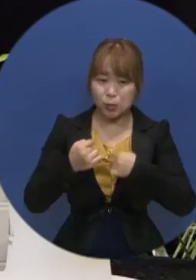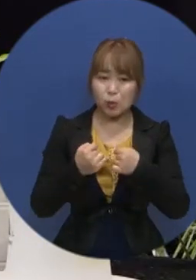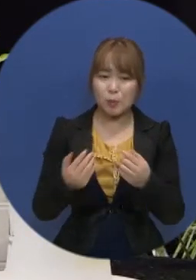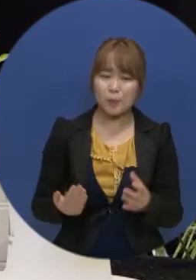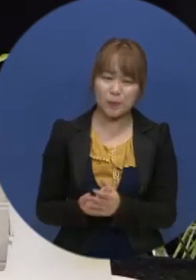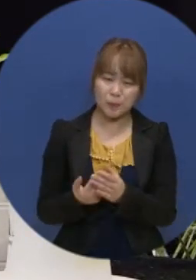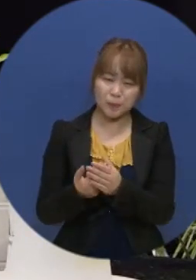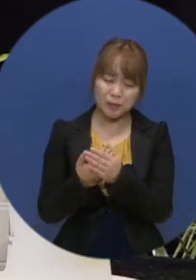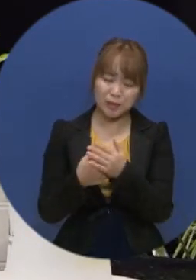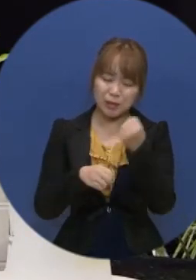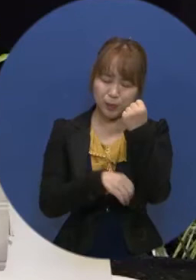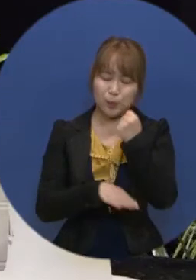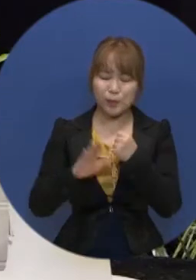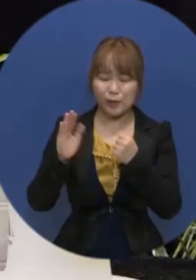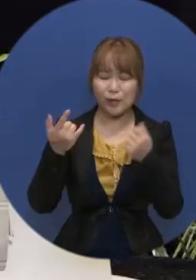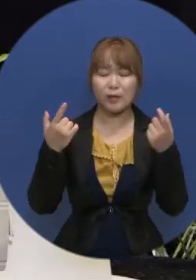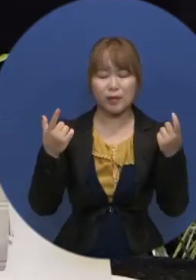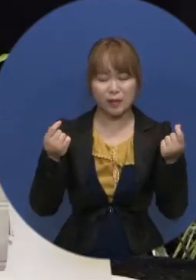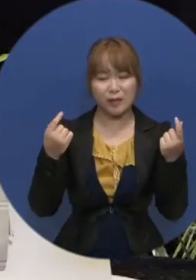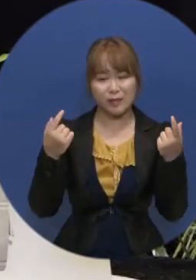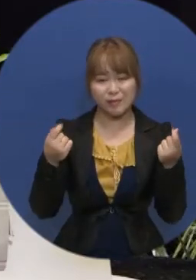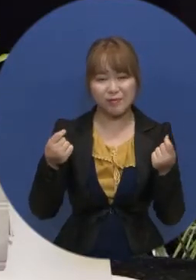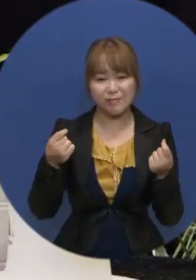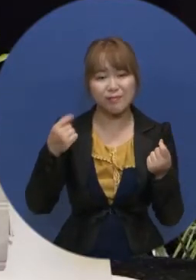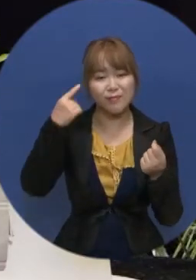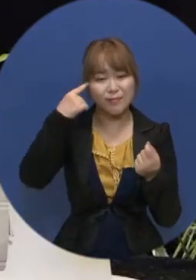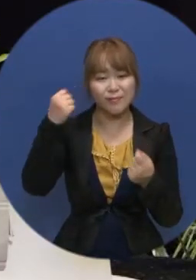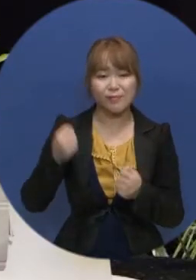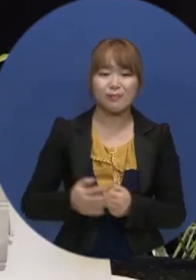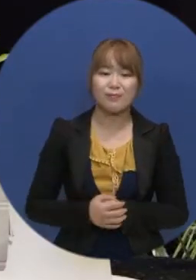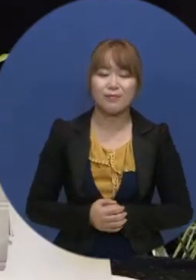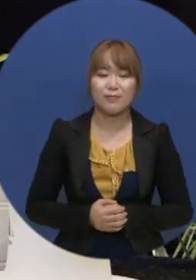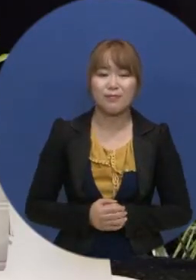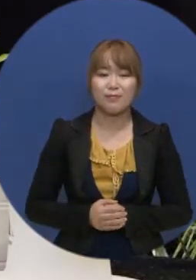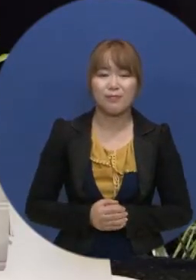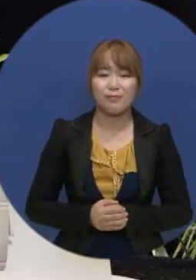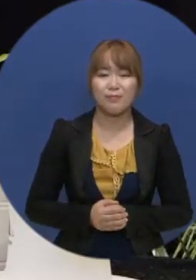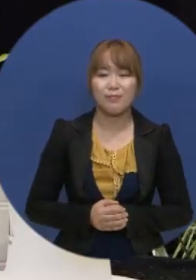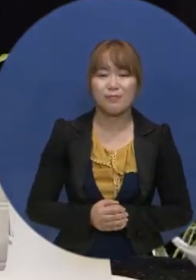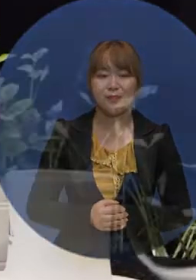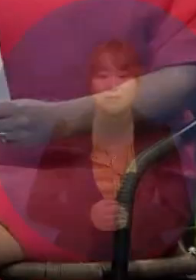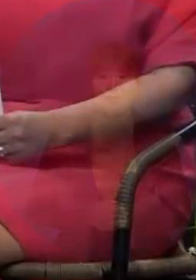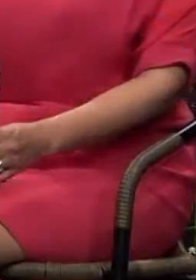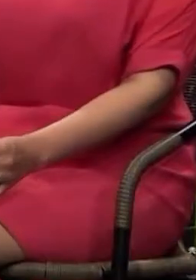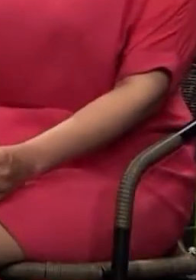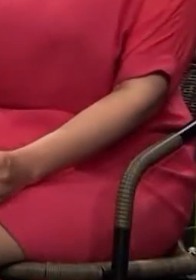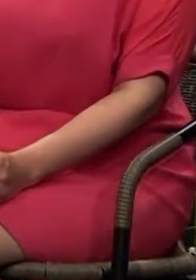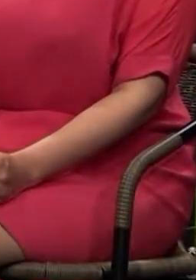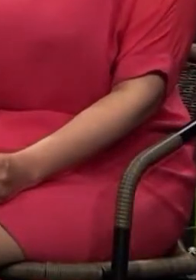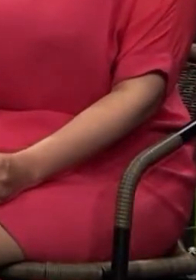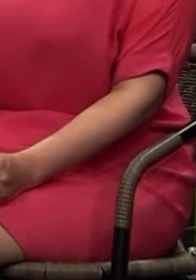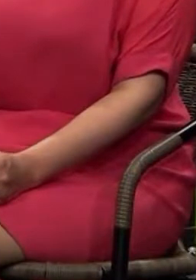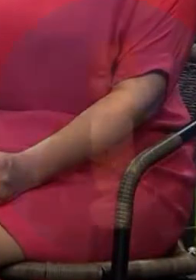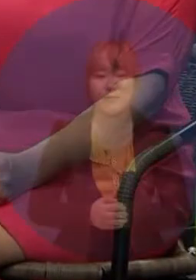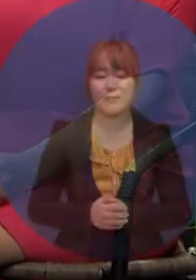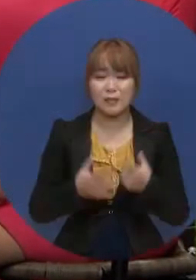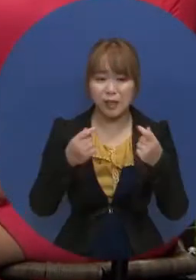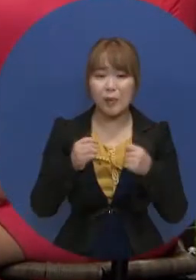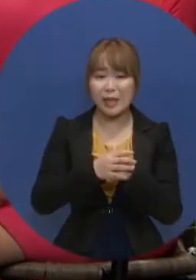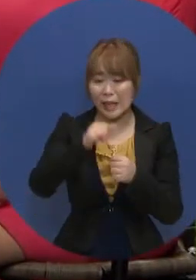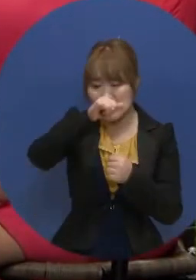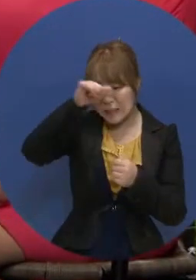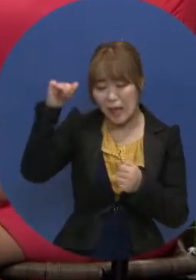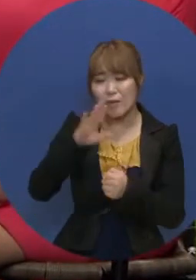개발의 그런 모티브가 아닌가 그런 생각을 하고 있습니다. 네. 네. 이렇게 인생을